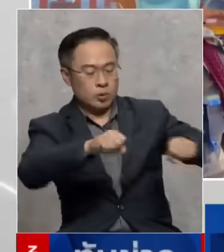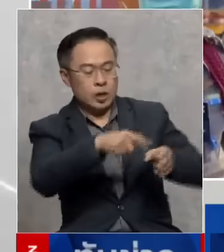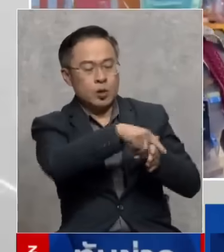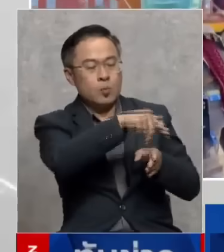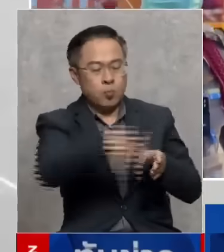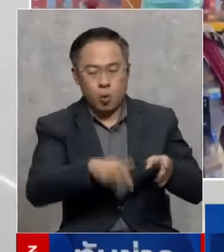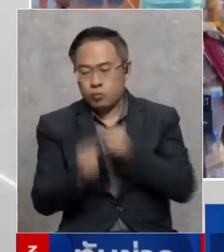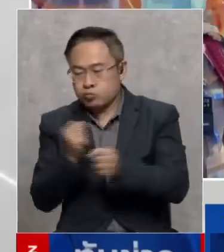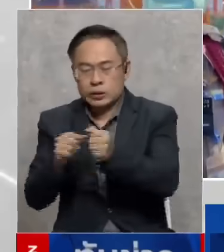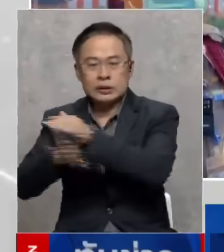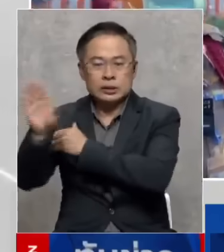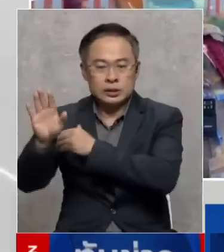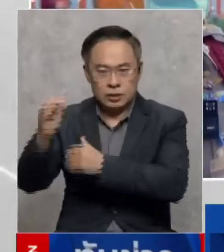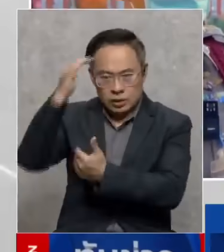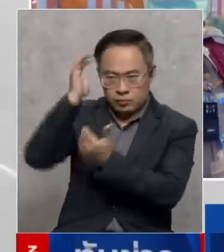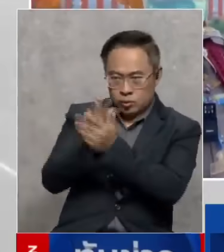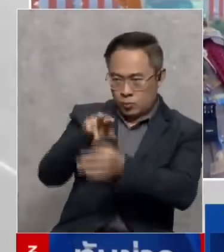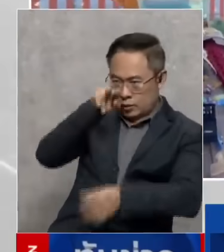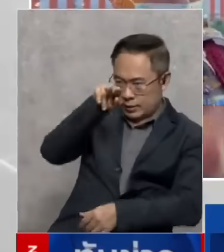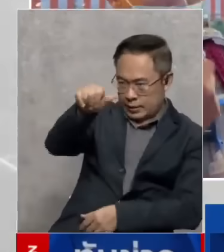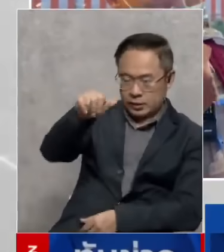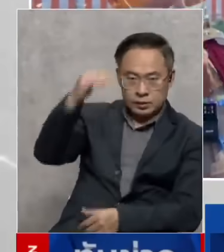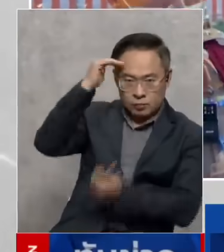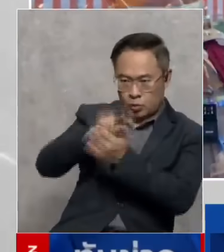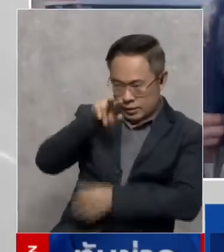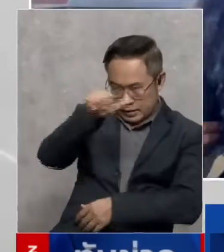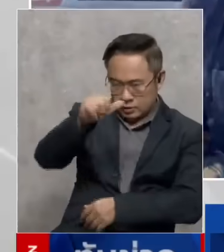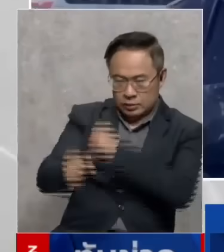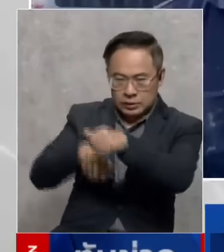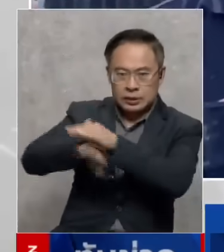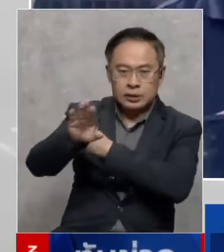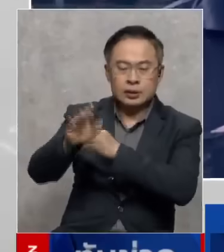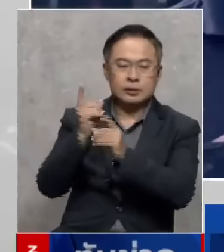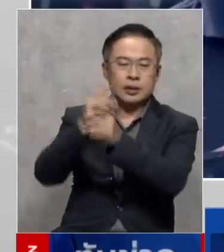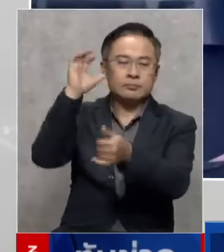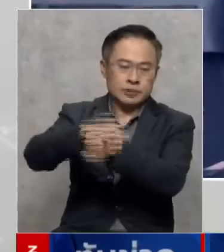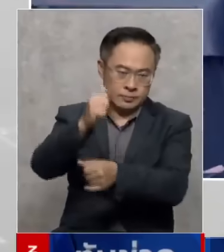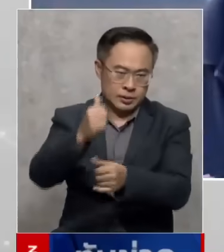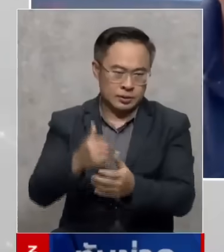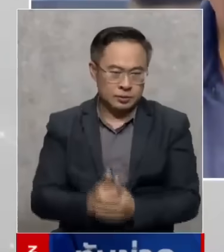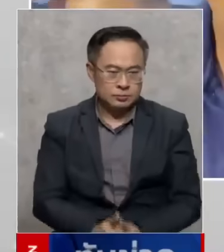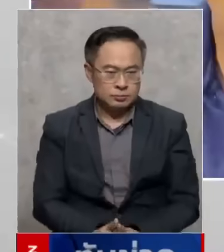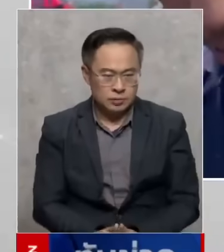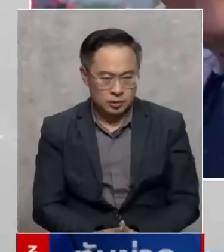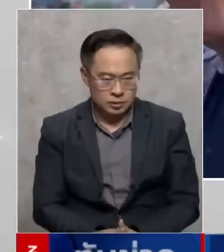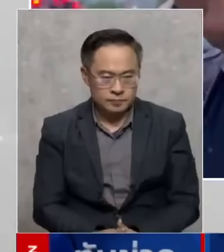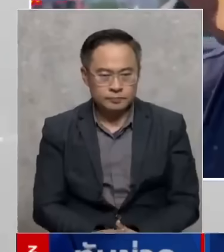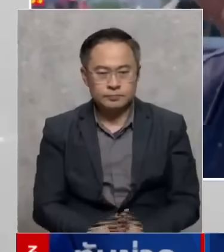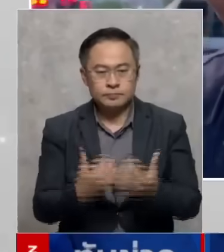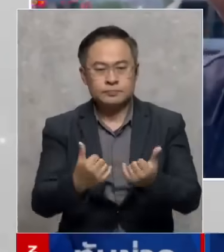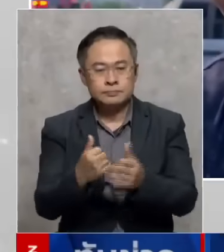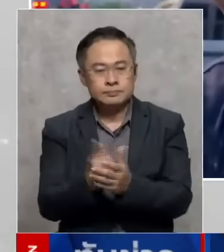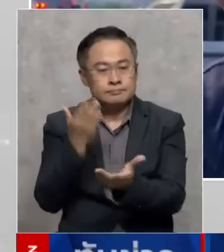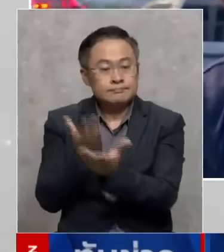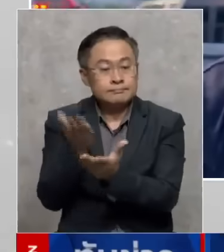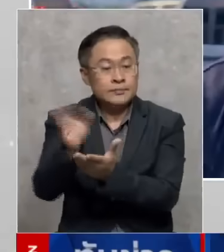ตำรวจเห็นว่ามีพิรุธแน่ๆก็เลยต้องล่าตัวครับไปซื้อที่ไหนมาซื้อมาถุงเท่า